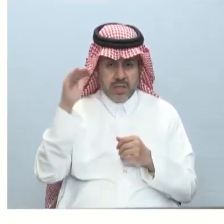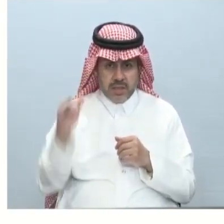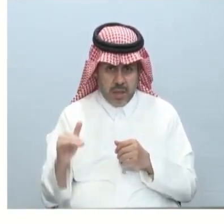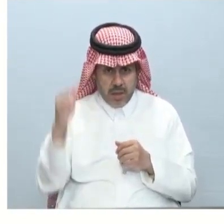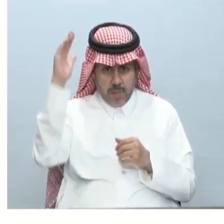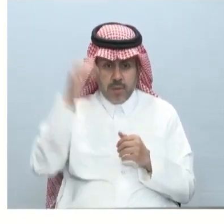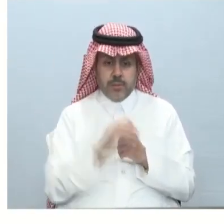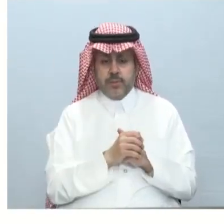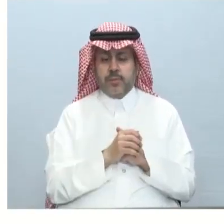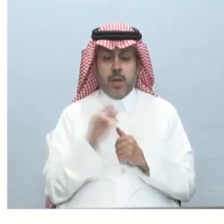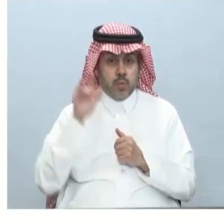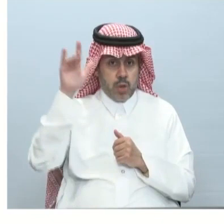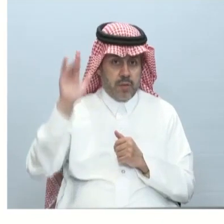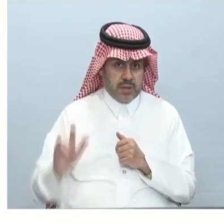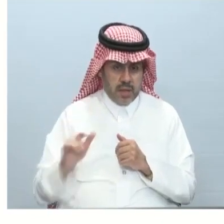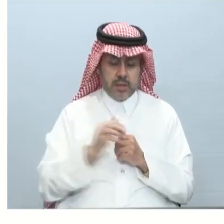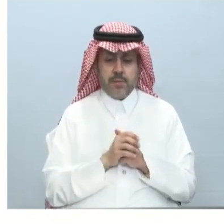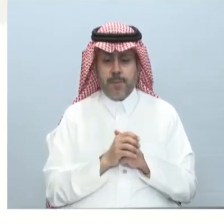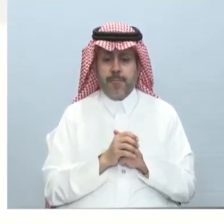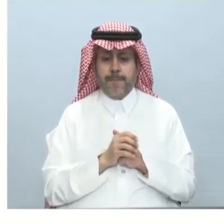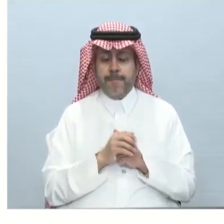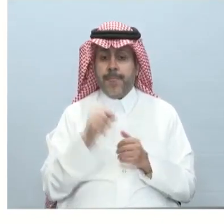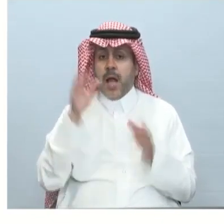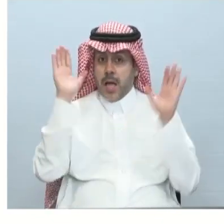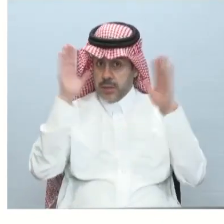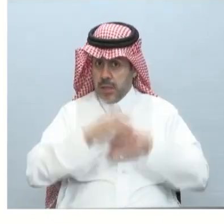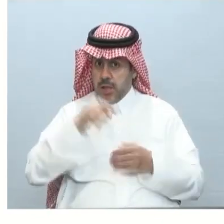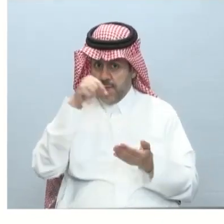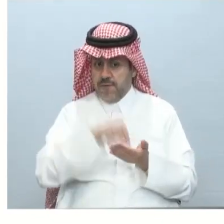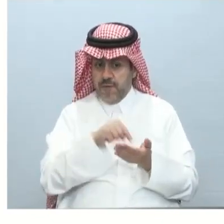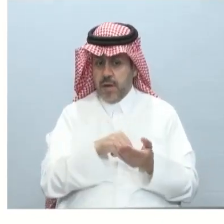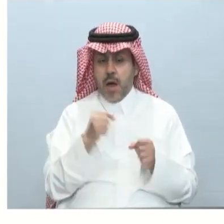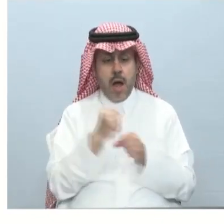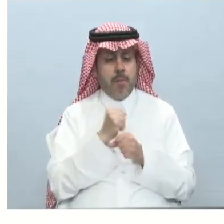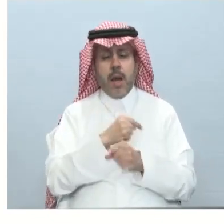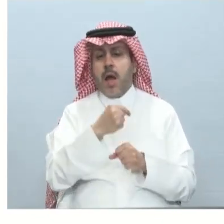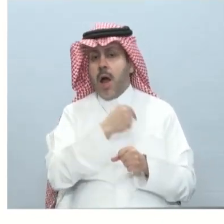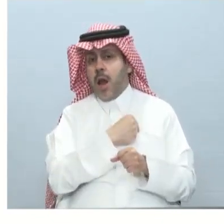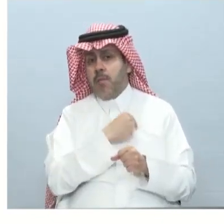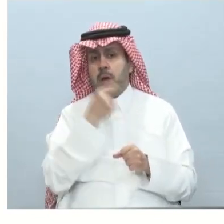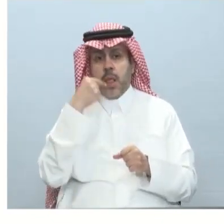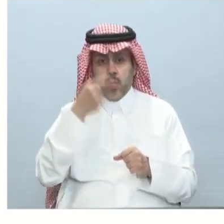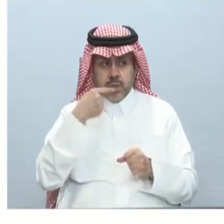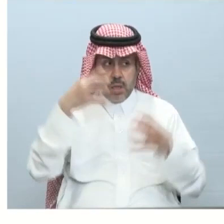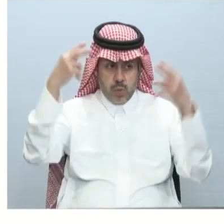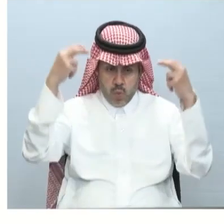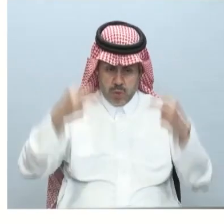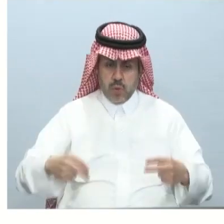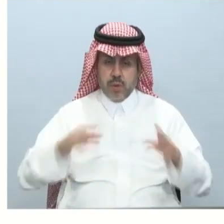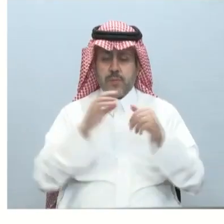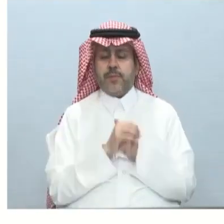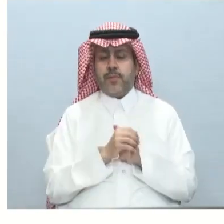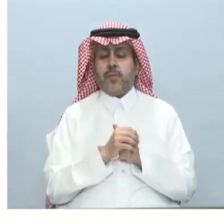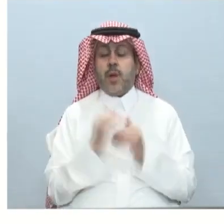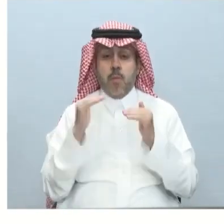والمريض وهي تتضمن هذه العباده العظيمه تتضمن عمل القلب واللسان والجوارح وهذا يدل على